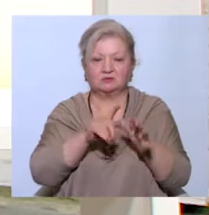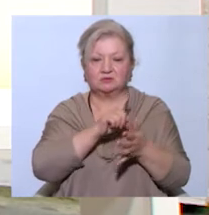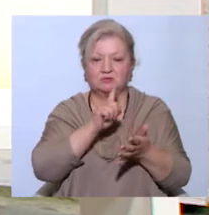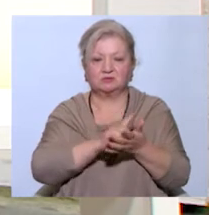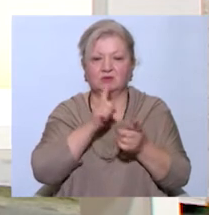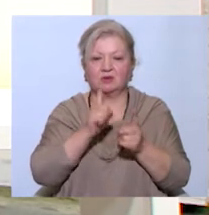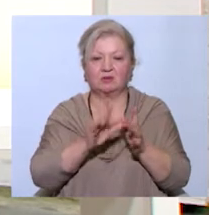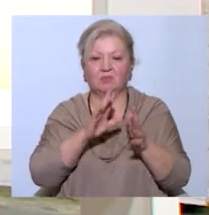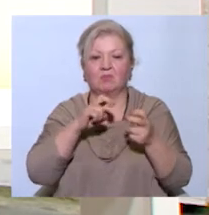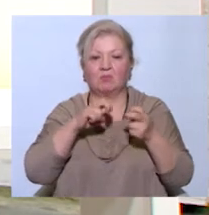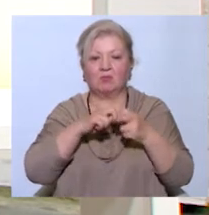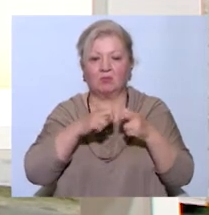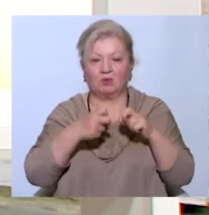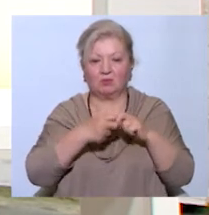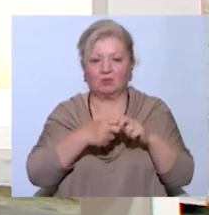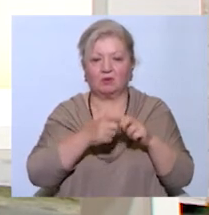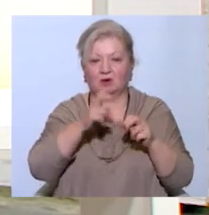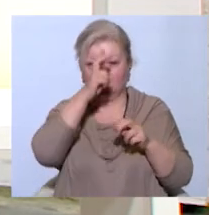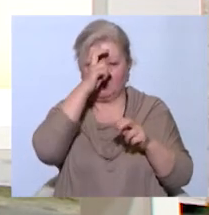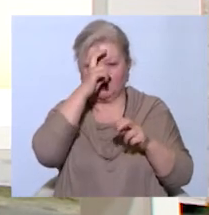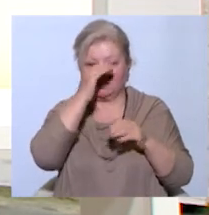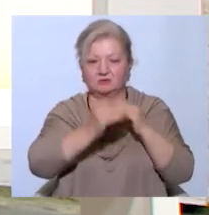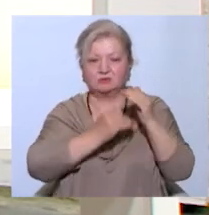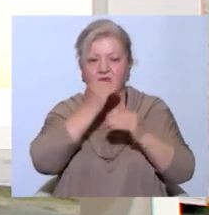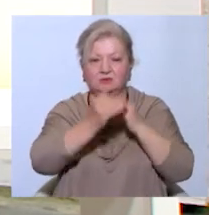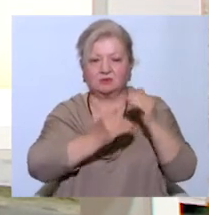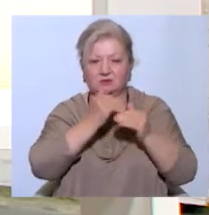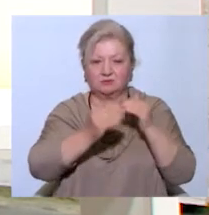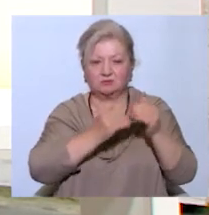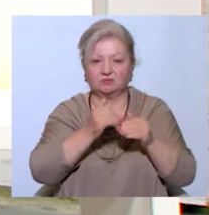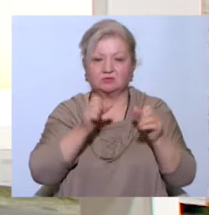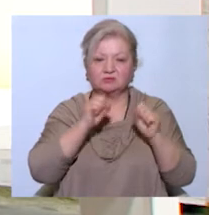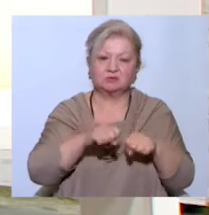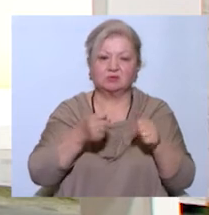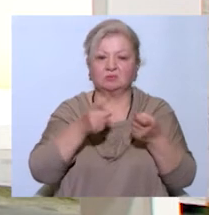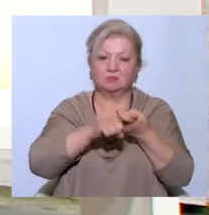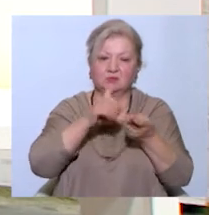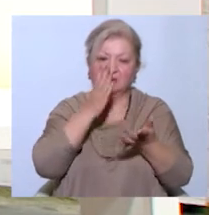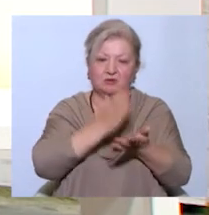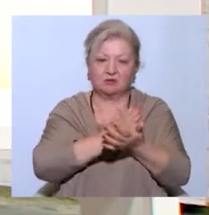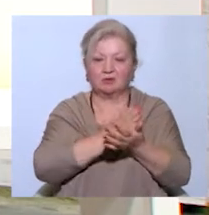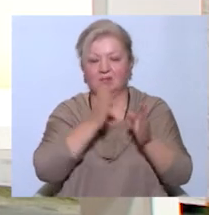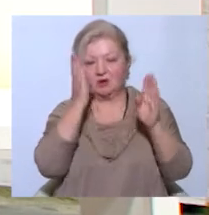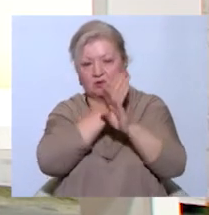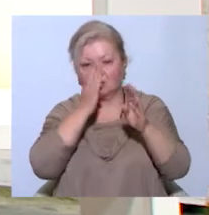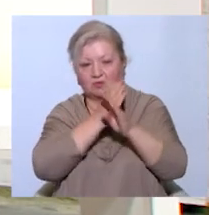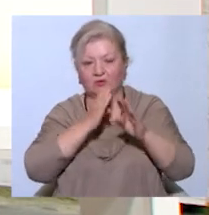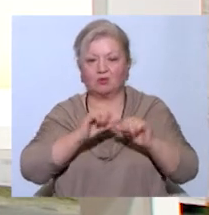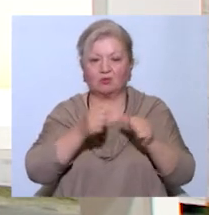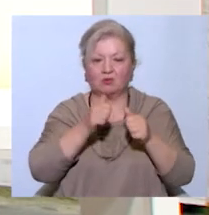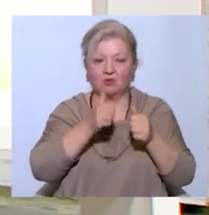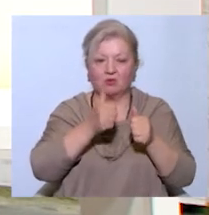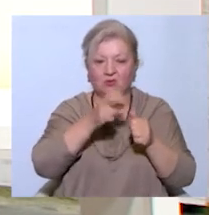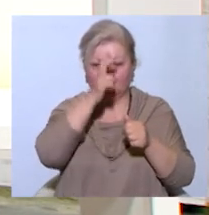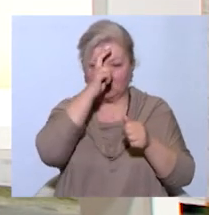ერთგვარ პრობლემებზე, ქვეყნის განვითარებაზე, ასევე პრობლემებზე, რომელიც შეიძლება კავშირში იყოს ეკოლოგიასთან და ამას როგორ ახერხებს ქვეყანა და